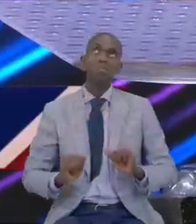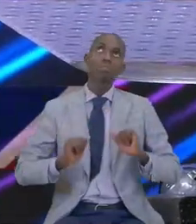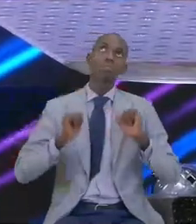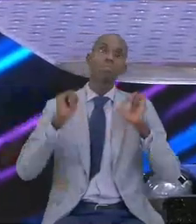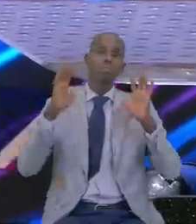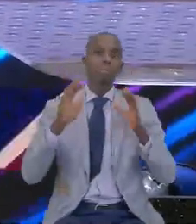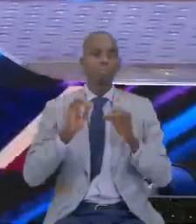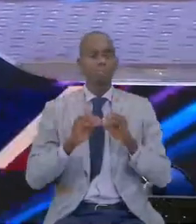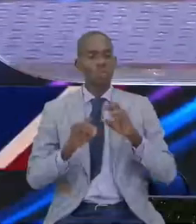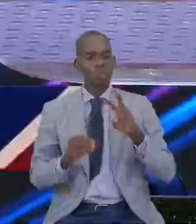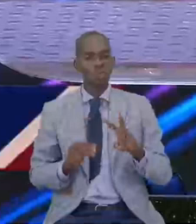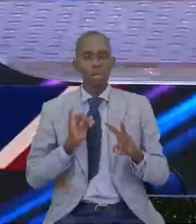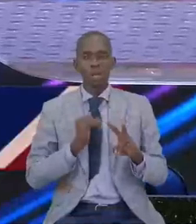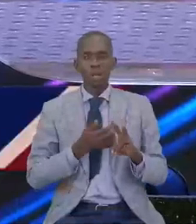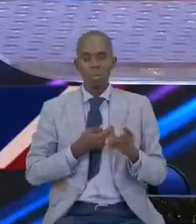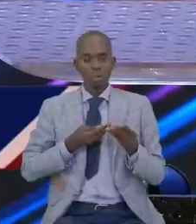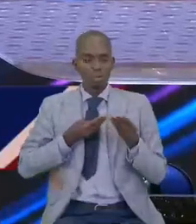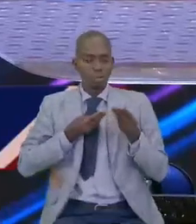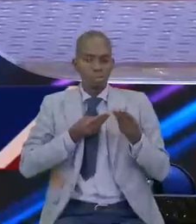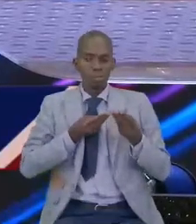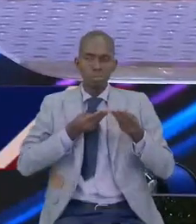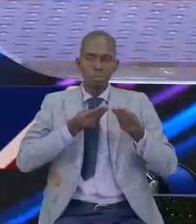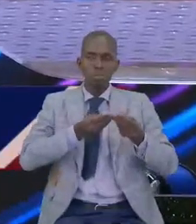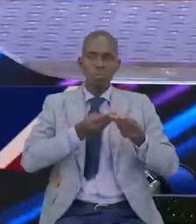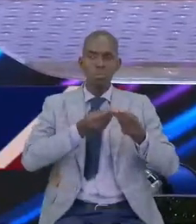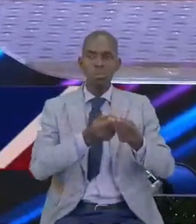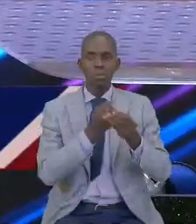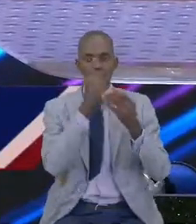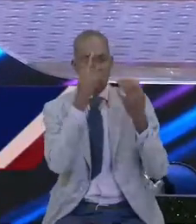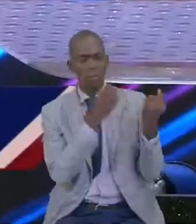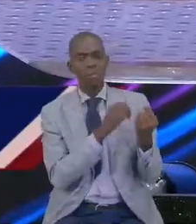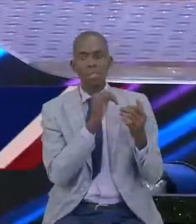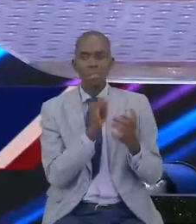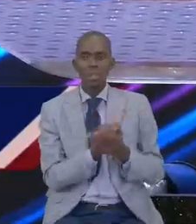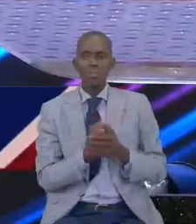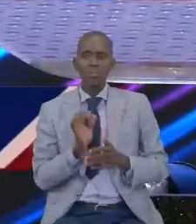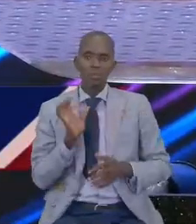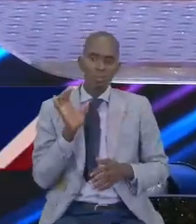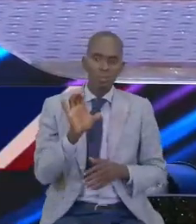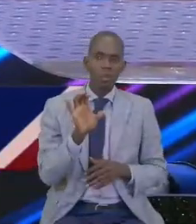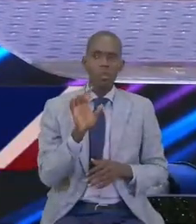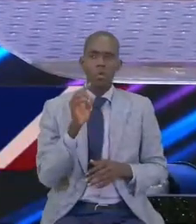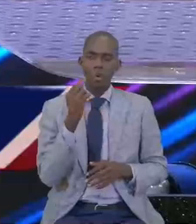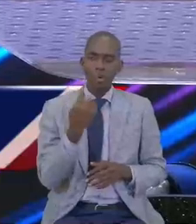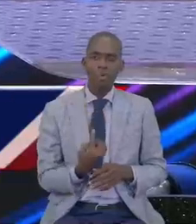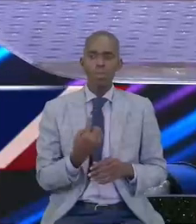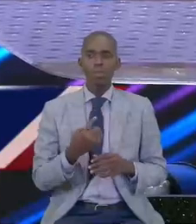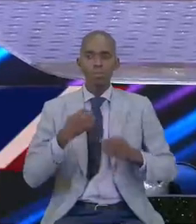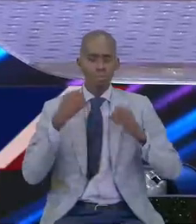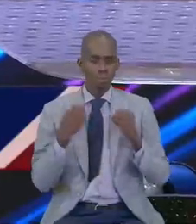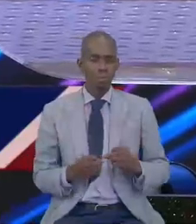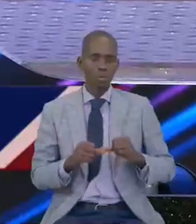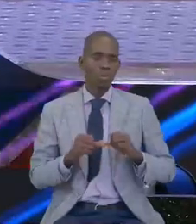foi nourrie qui n'exige qu'une constance inébranlable. Troisième